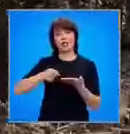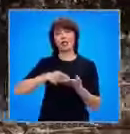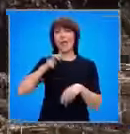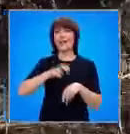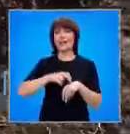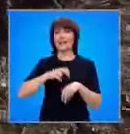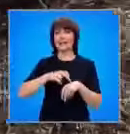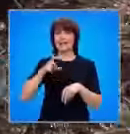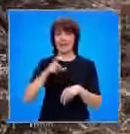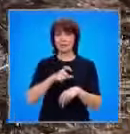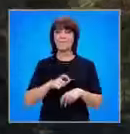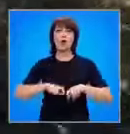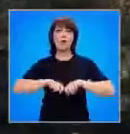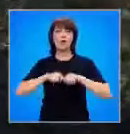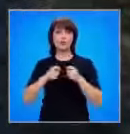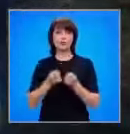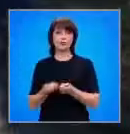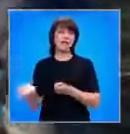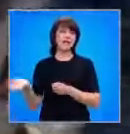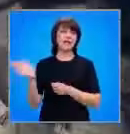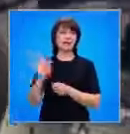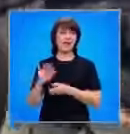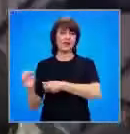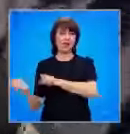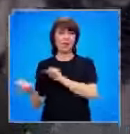продукция от над 1 милион тона след урагана в Бургас. Тя не става.